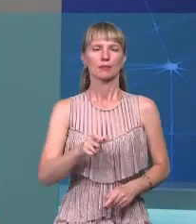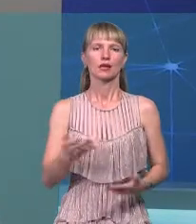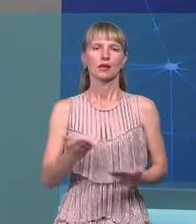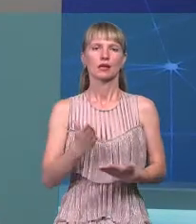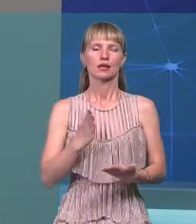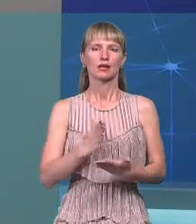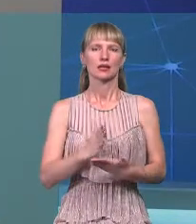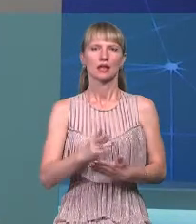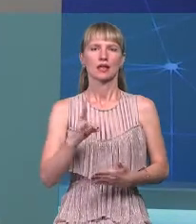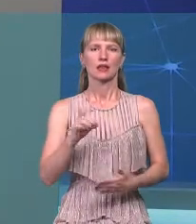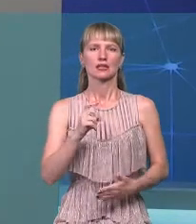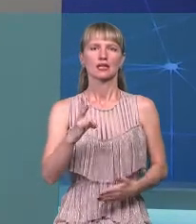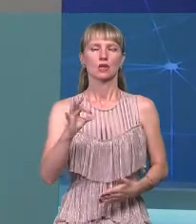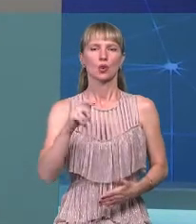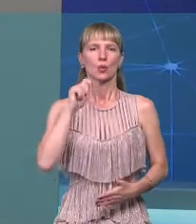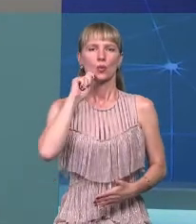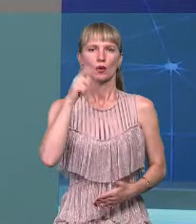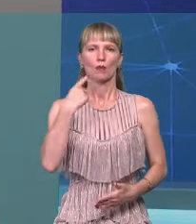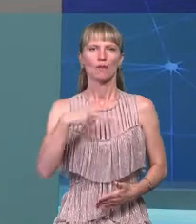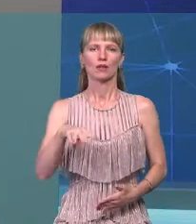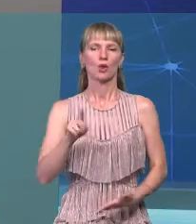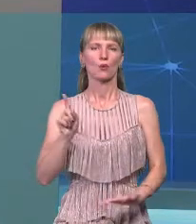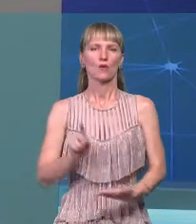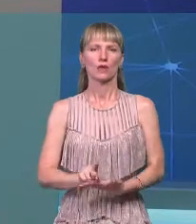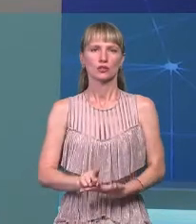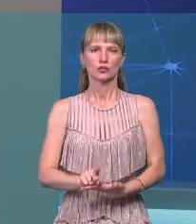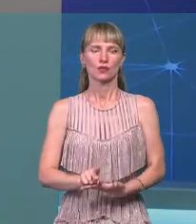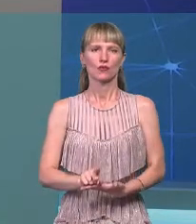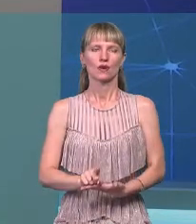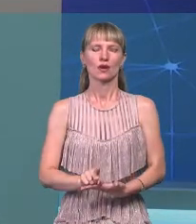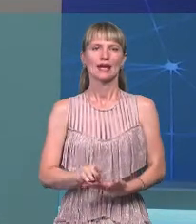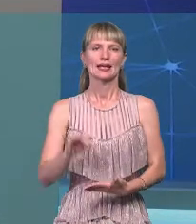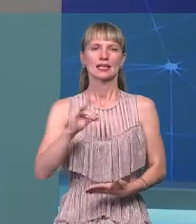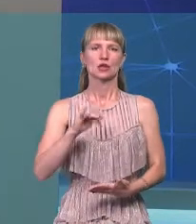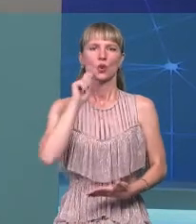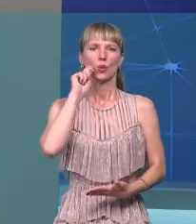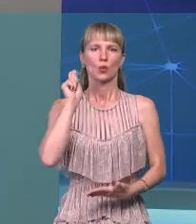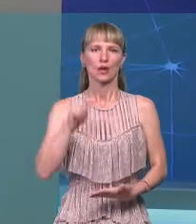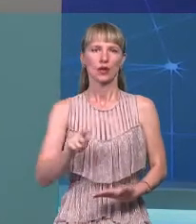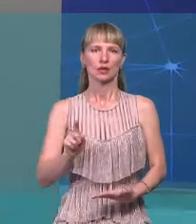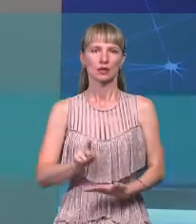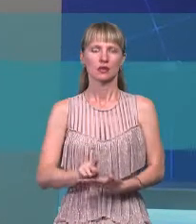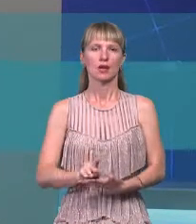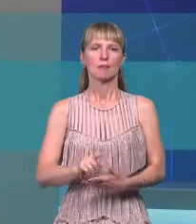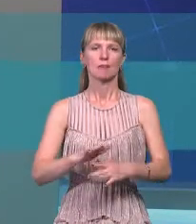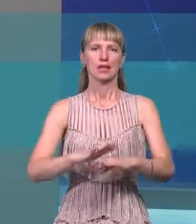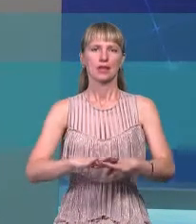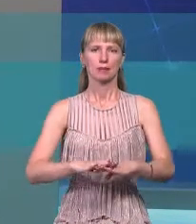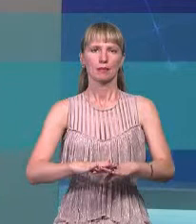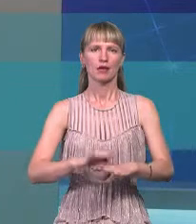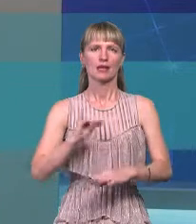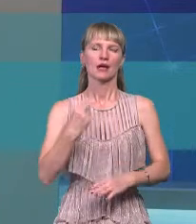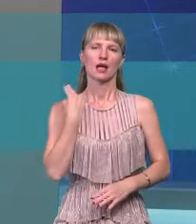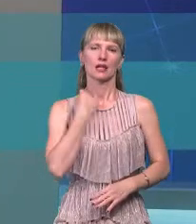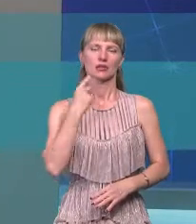на незалежне оцінювання, як українська мова і література – обов'язковий предмет, історія України, математика і